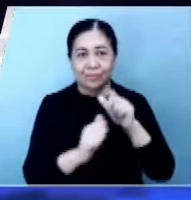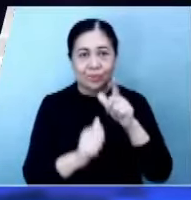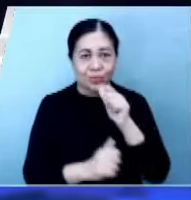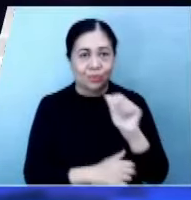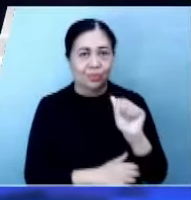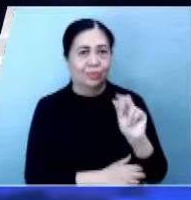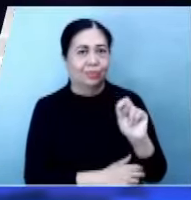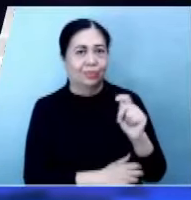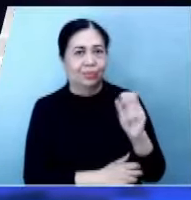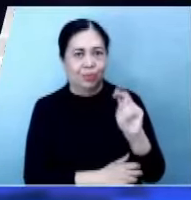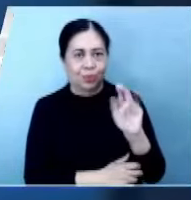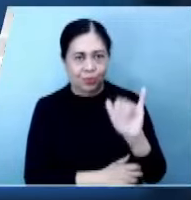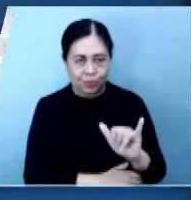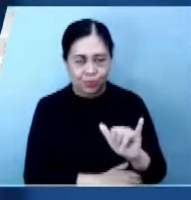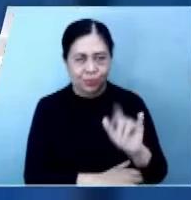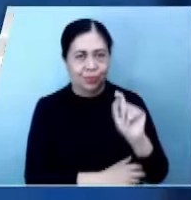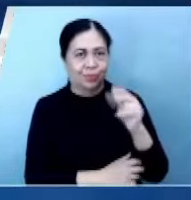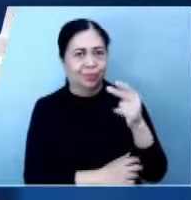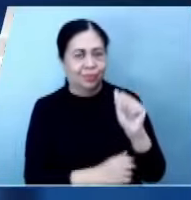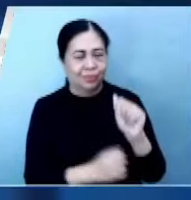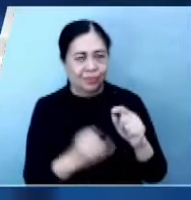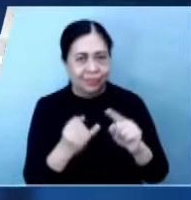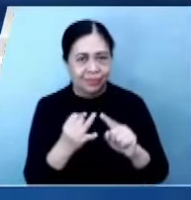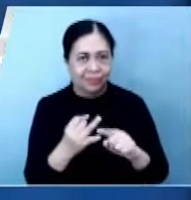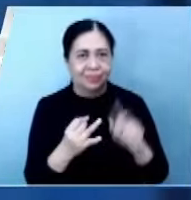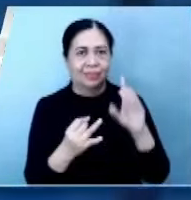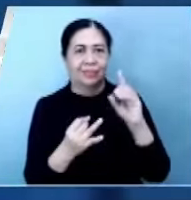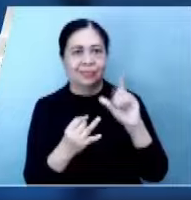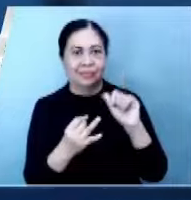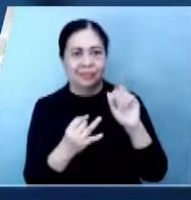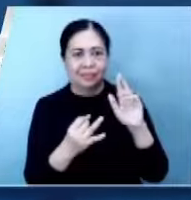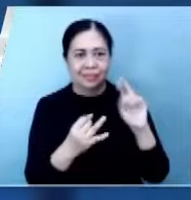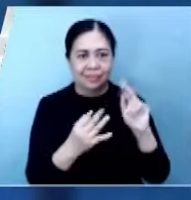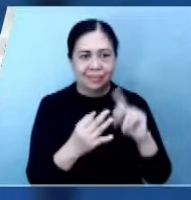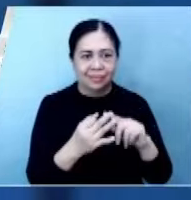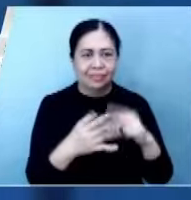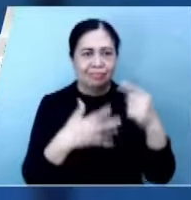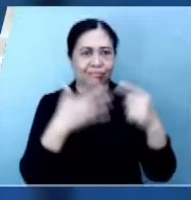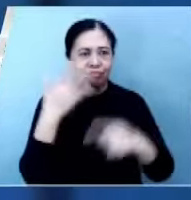Rosaldo, Thea Astley at Garrett Bolden.